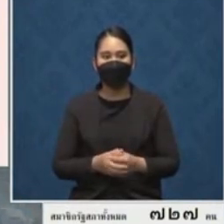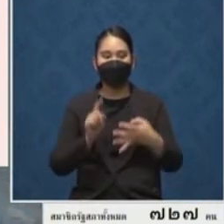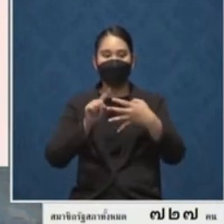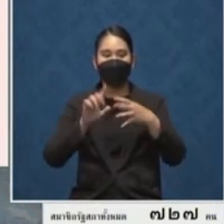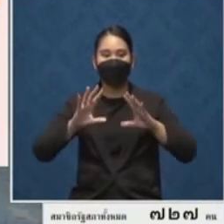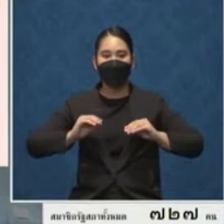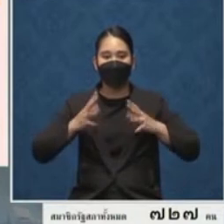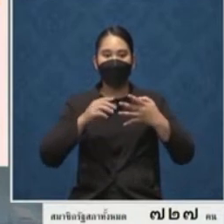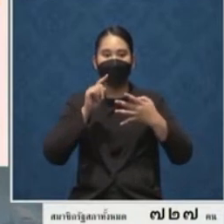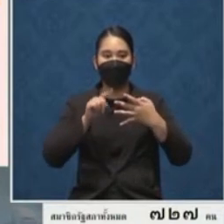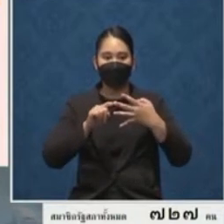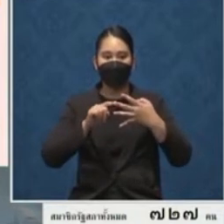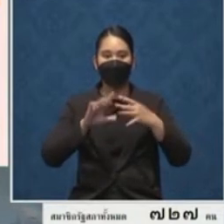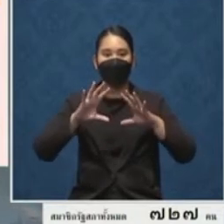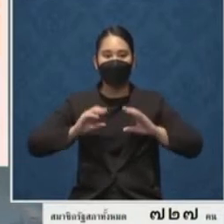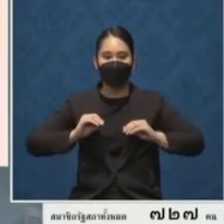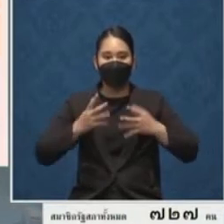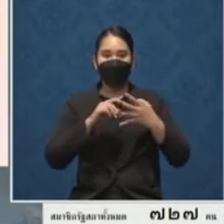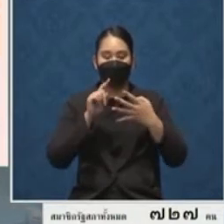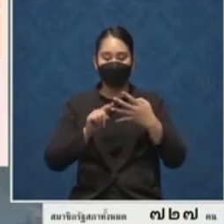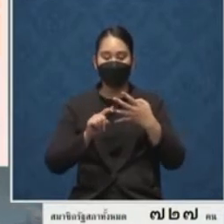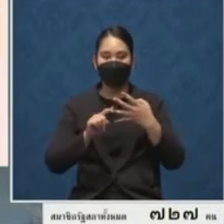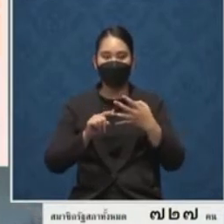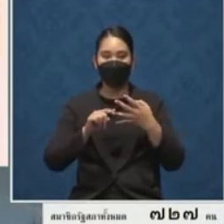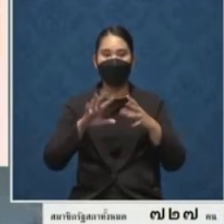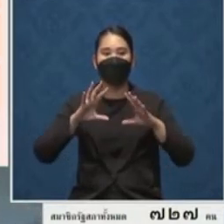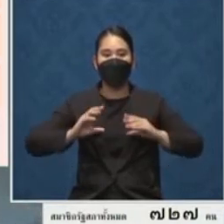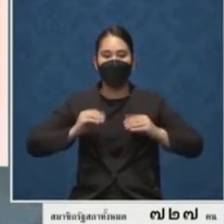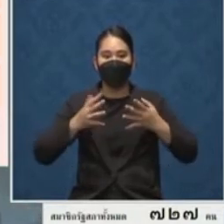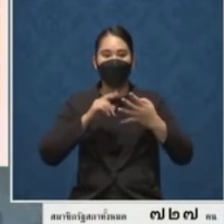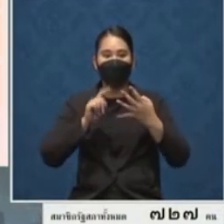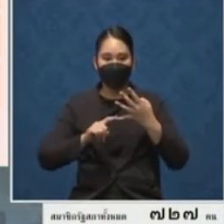การ3ไม่รับหลักการ4ไม่รับหลักการ